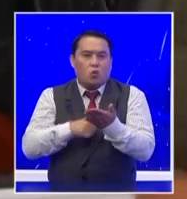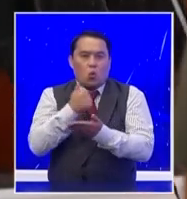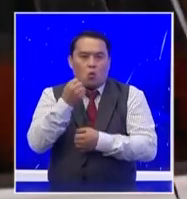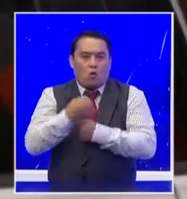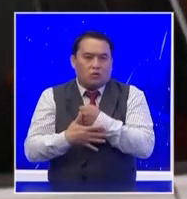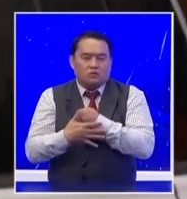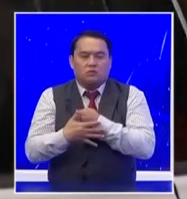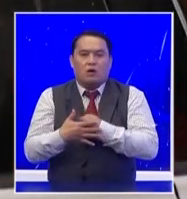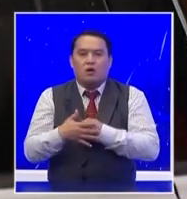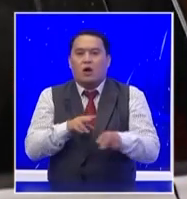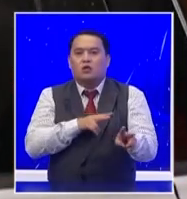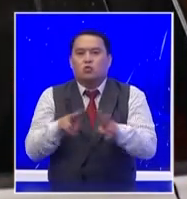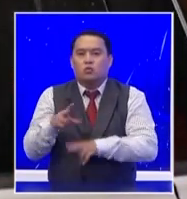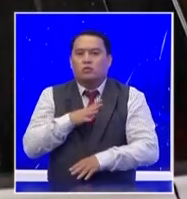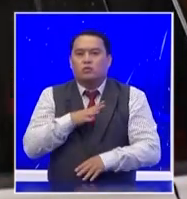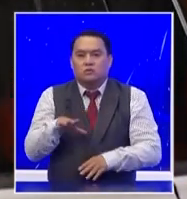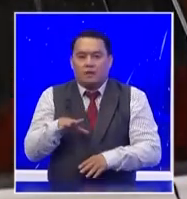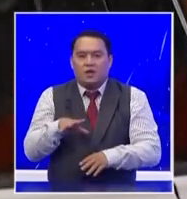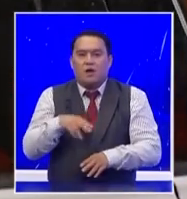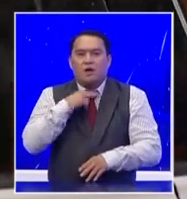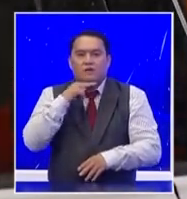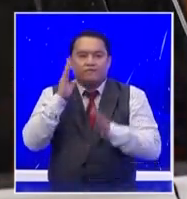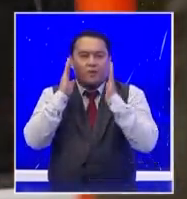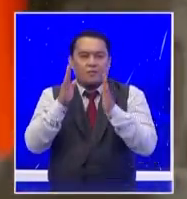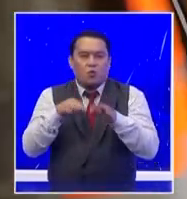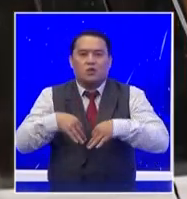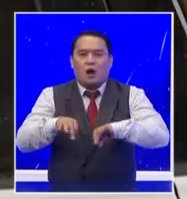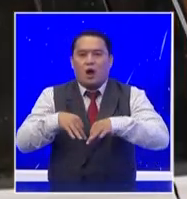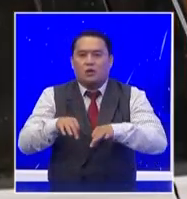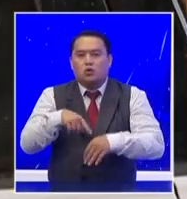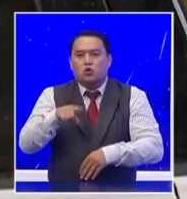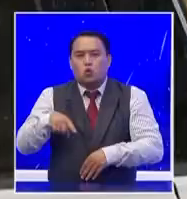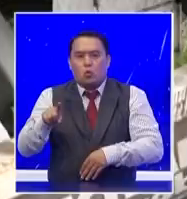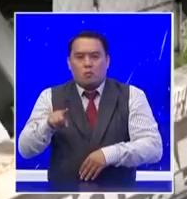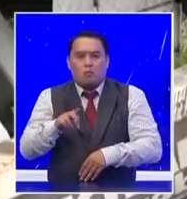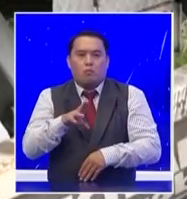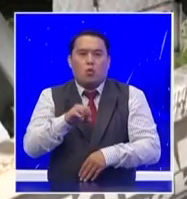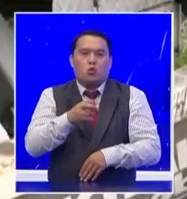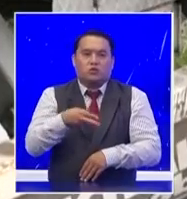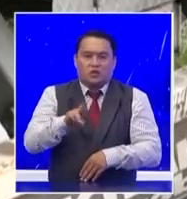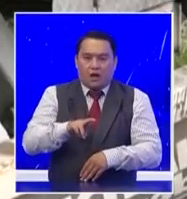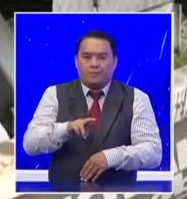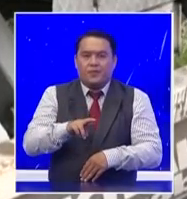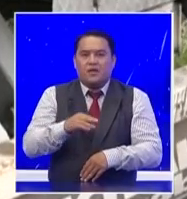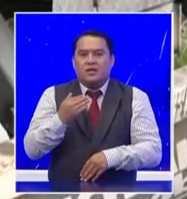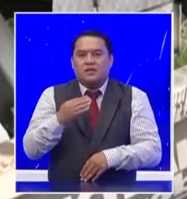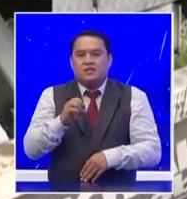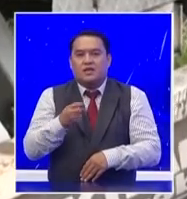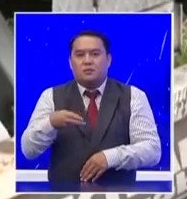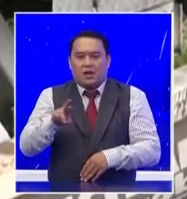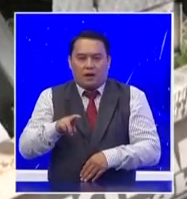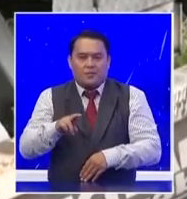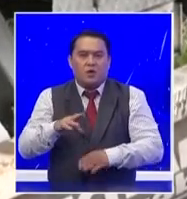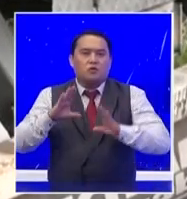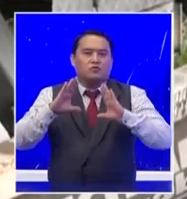не поставлена под контроль. Особое внимание транспортным средствам с номерными знаками Боснии и Герцеговины, а также Сербии.